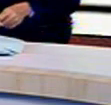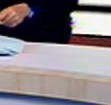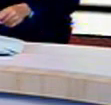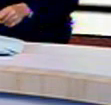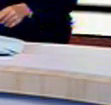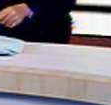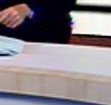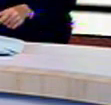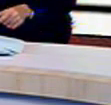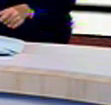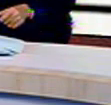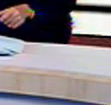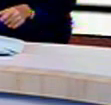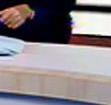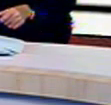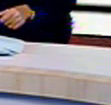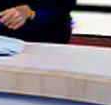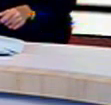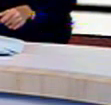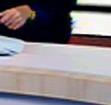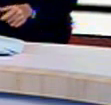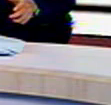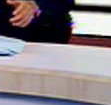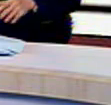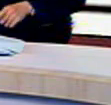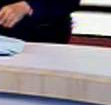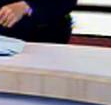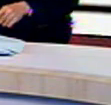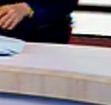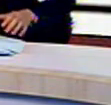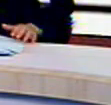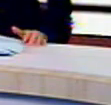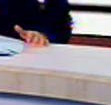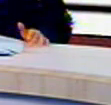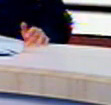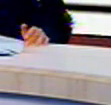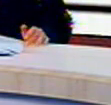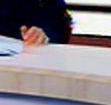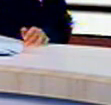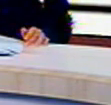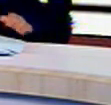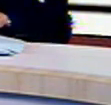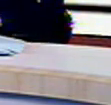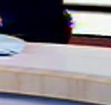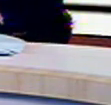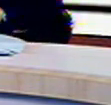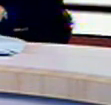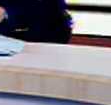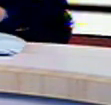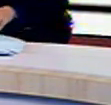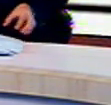dipamerkan di muzium negeri Jalan mcalister bermula hari ini hingga 31 julai dengan itu Assalamualaikum dan salam sat